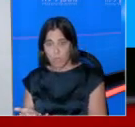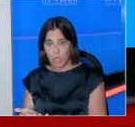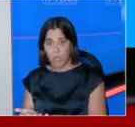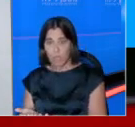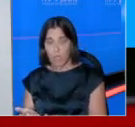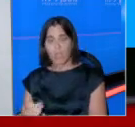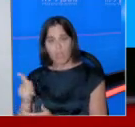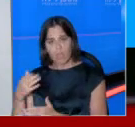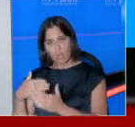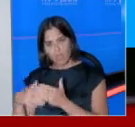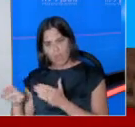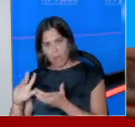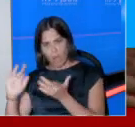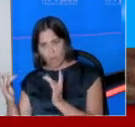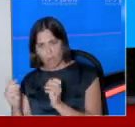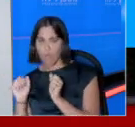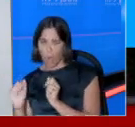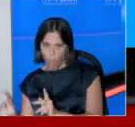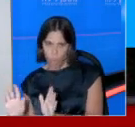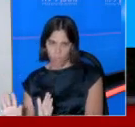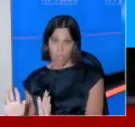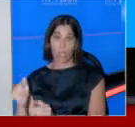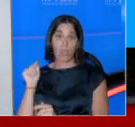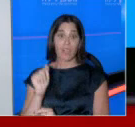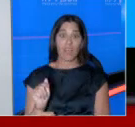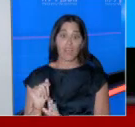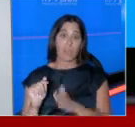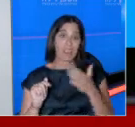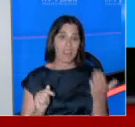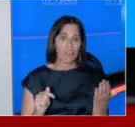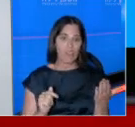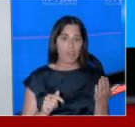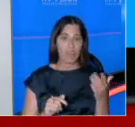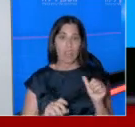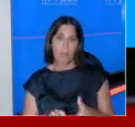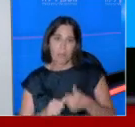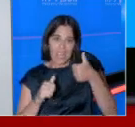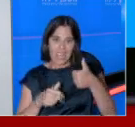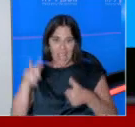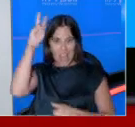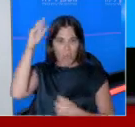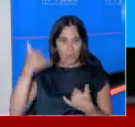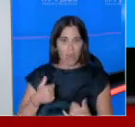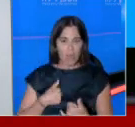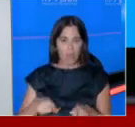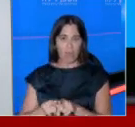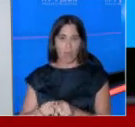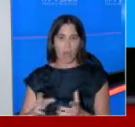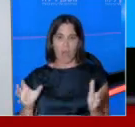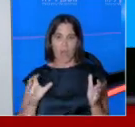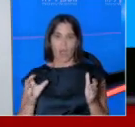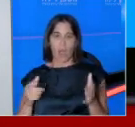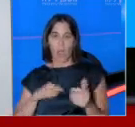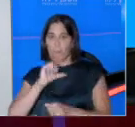כי זה שנתניהו הולך לאופוזיציה זה משהו אחד. זה שמצד שני, בחירי הליכוד היום נמצאים באיזשהו מלכוד,